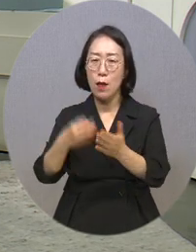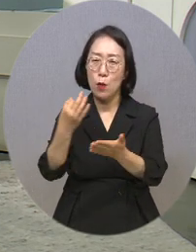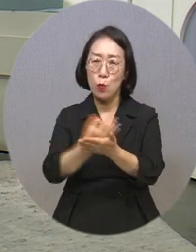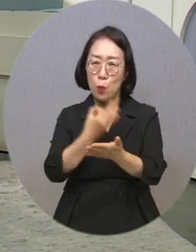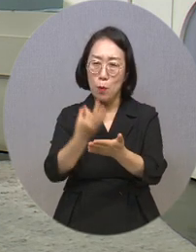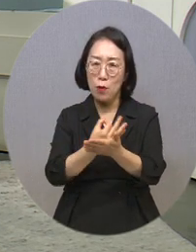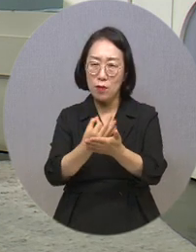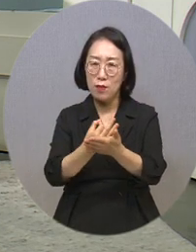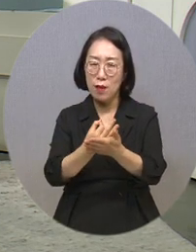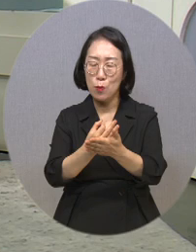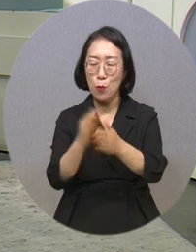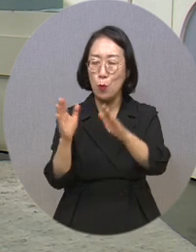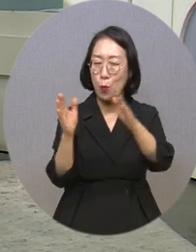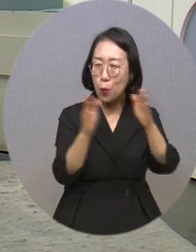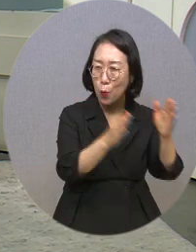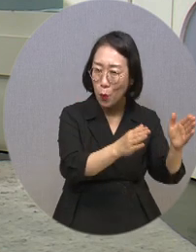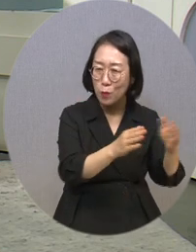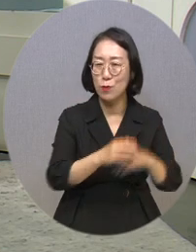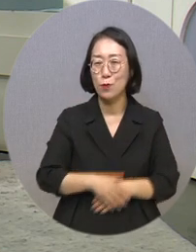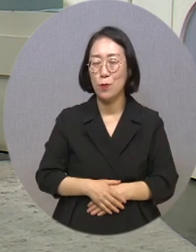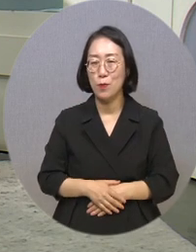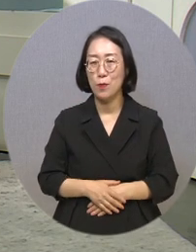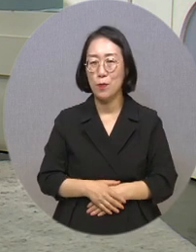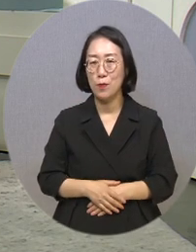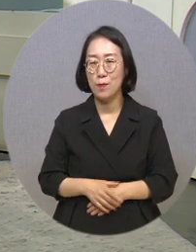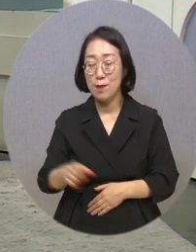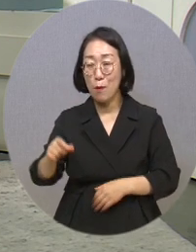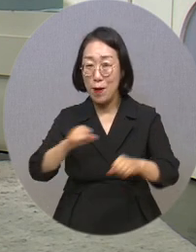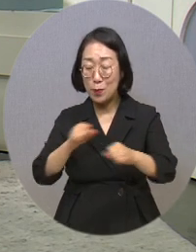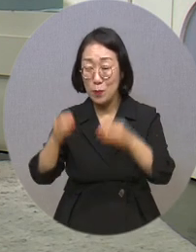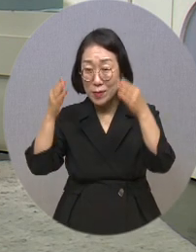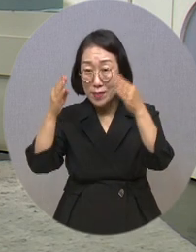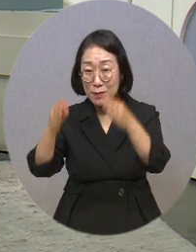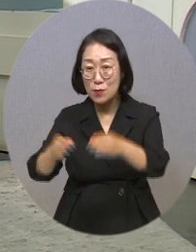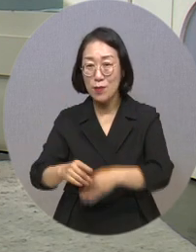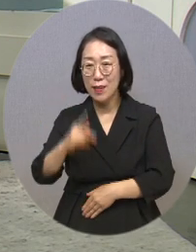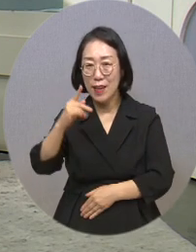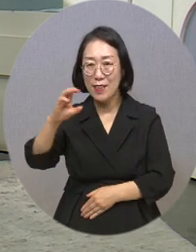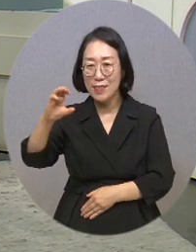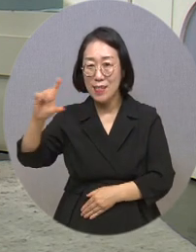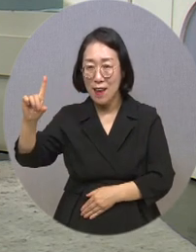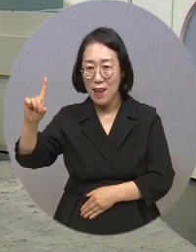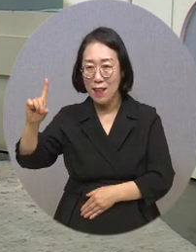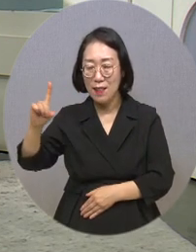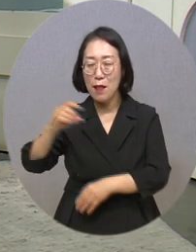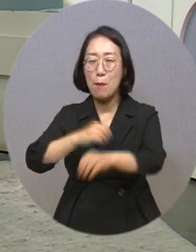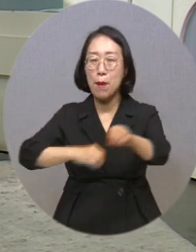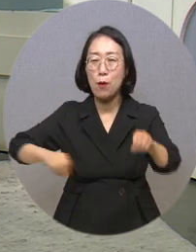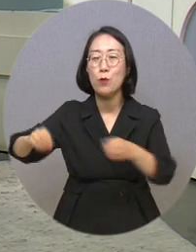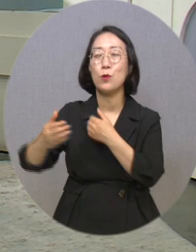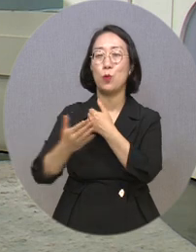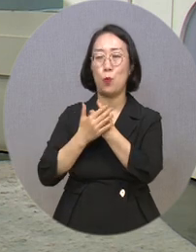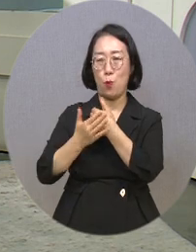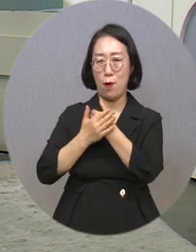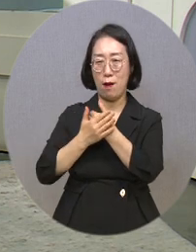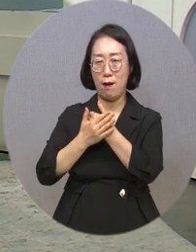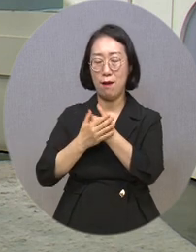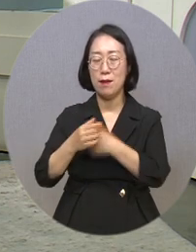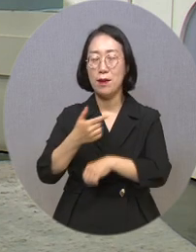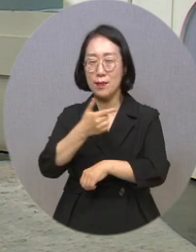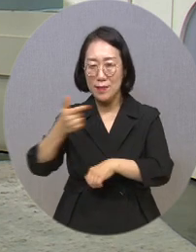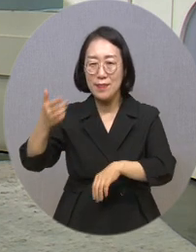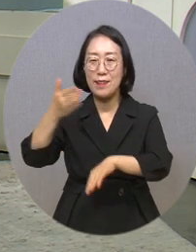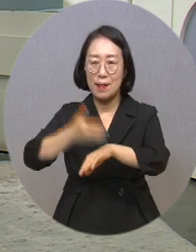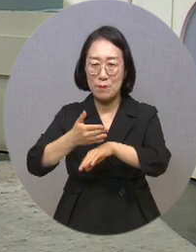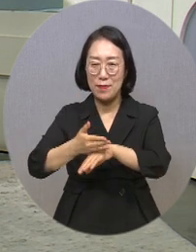좀 관심을 덜 가져서 우리 그 KCL의 동료들이 많이 힘이 돼줬습니다. 네. 그 점도 아주 감사하게 생각하고